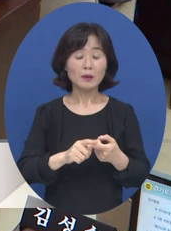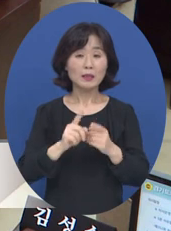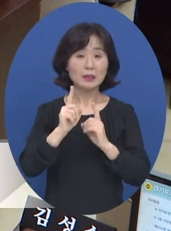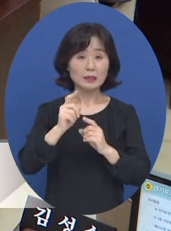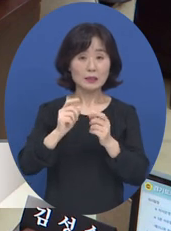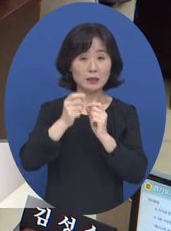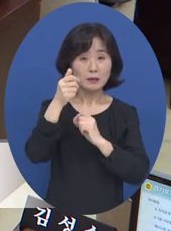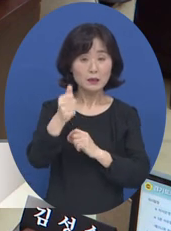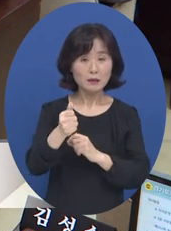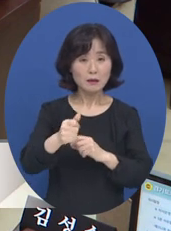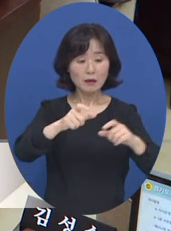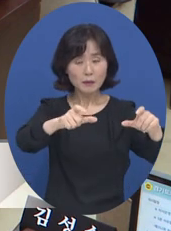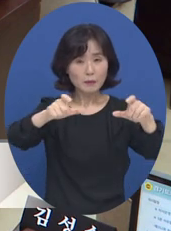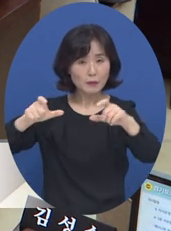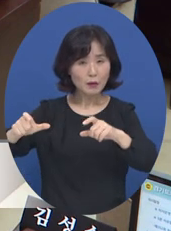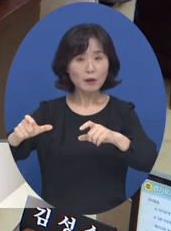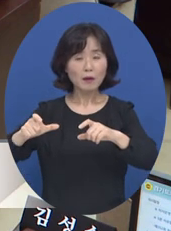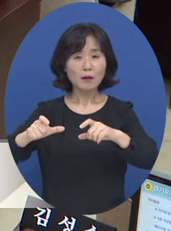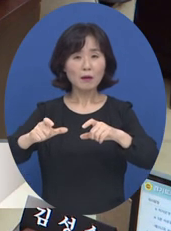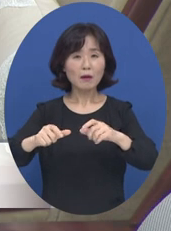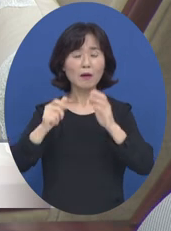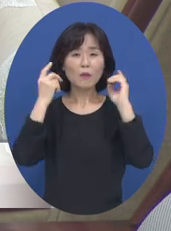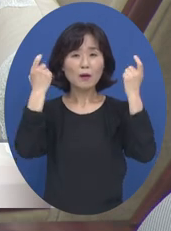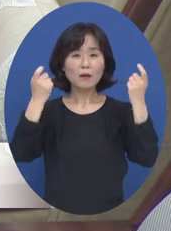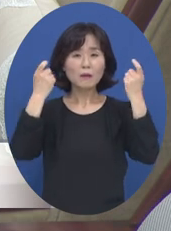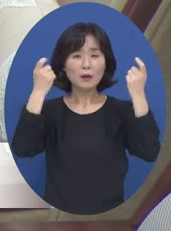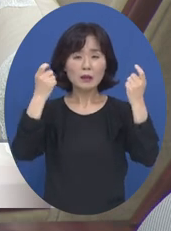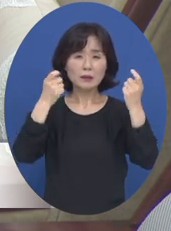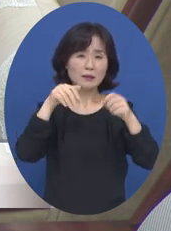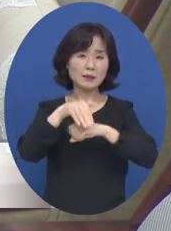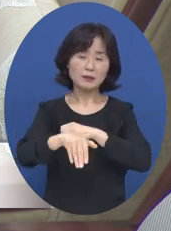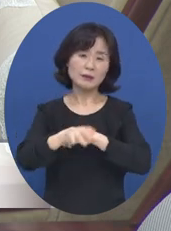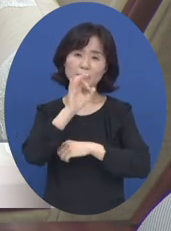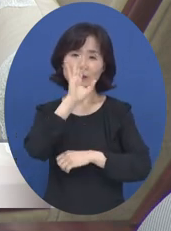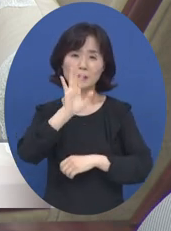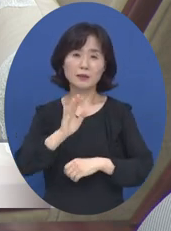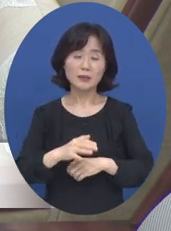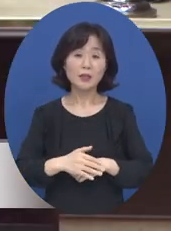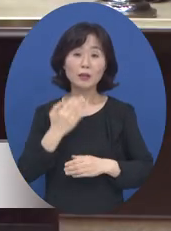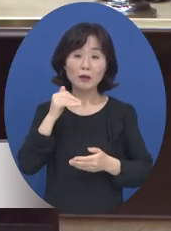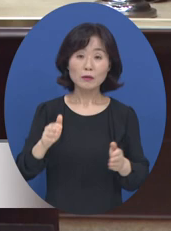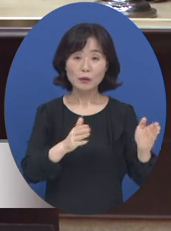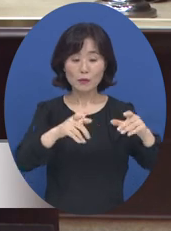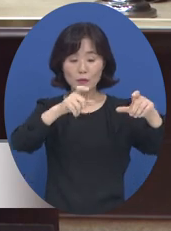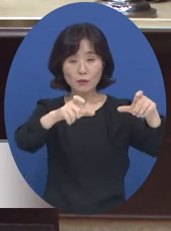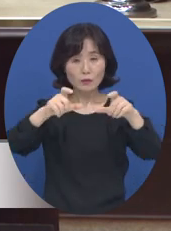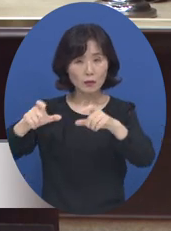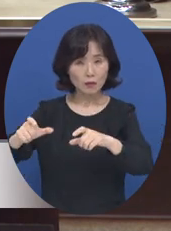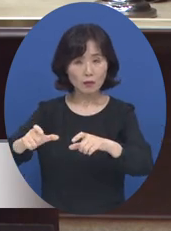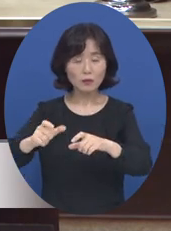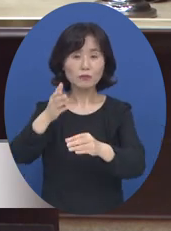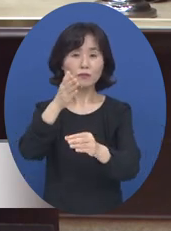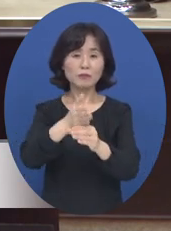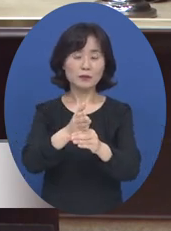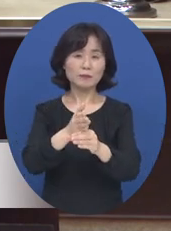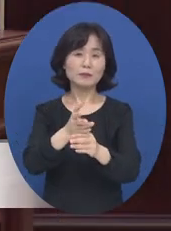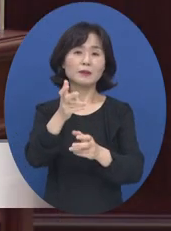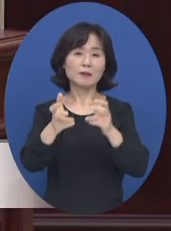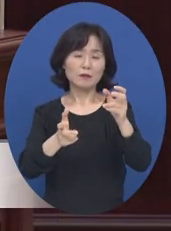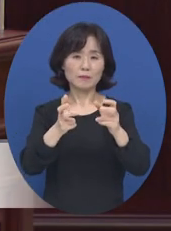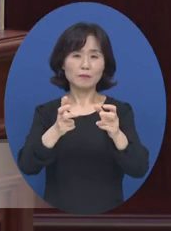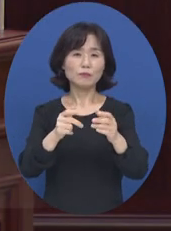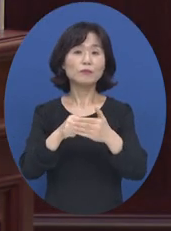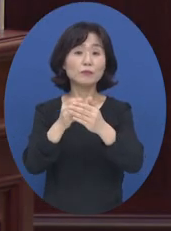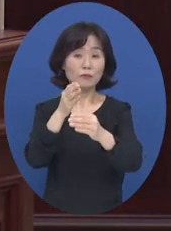개별적 지역 단위의 관광 자원으로는 대응이 어려울 것이라며 경기도도 권역별 관광 거점 사업을 추진